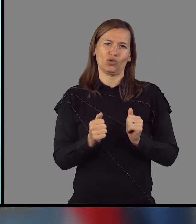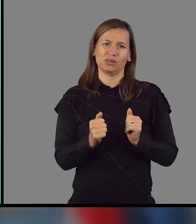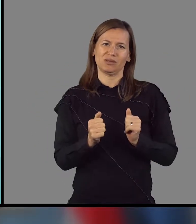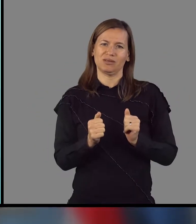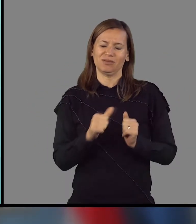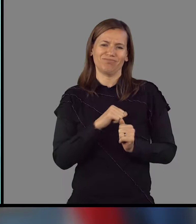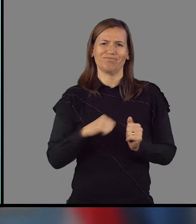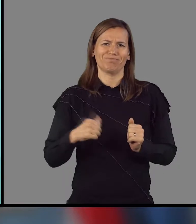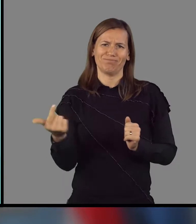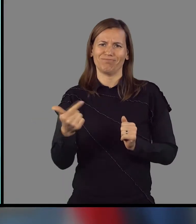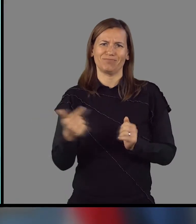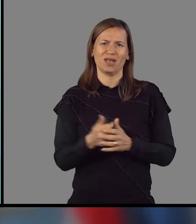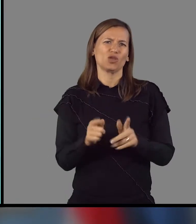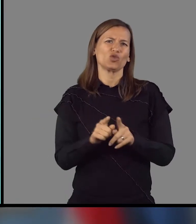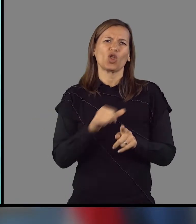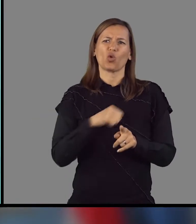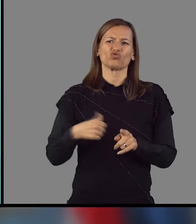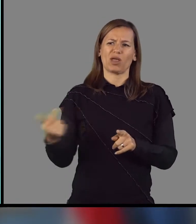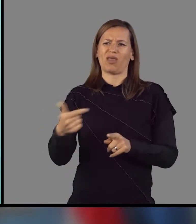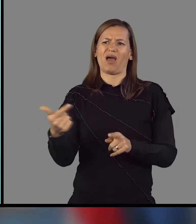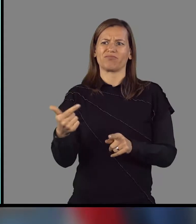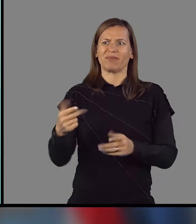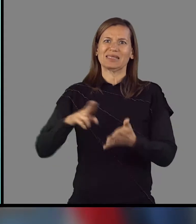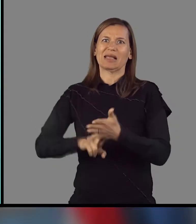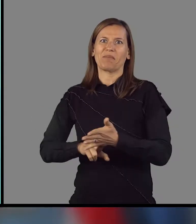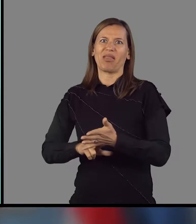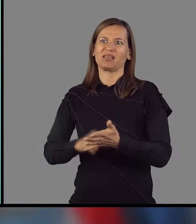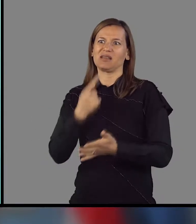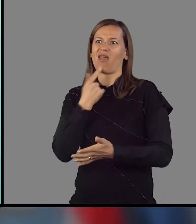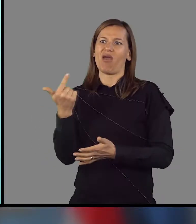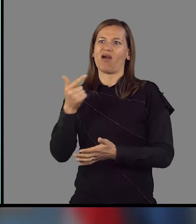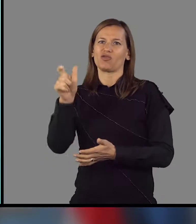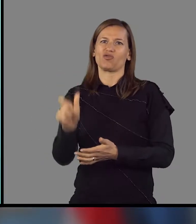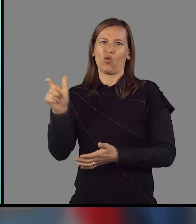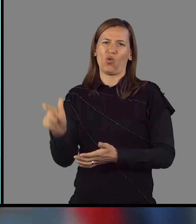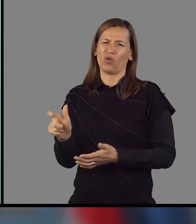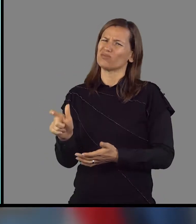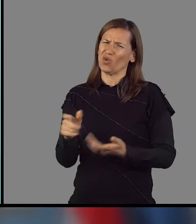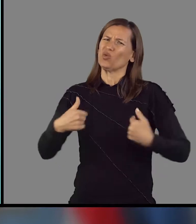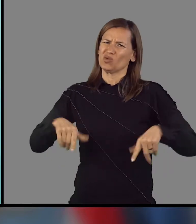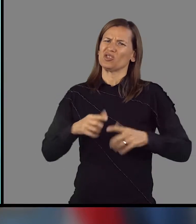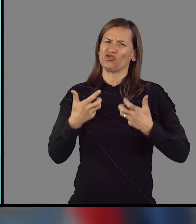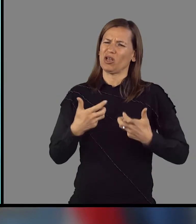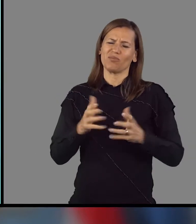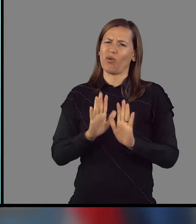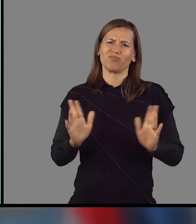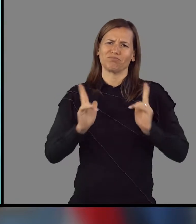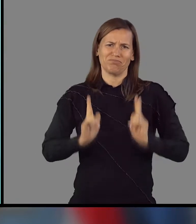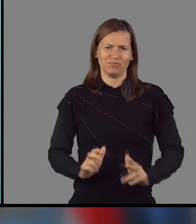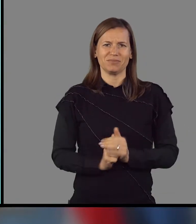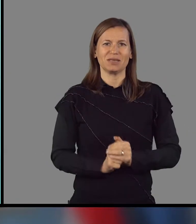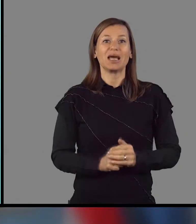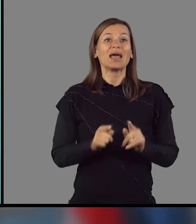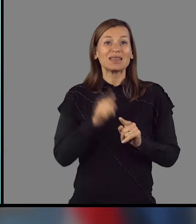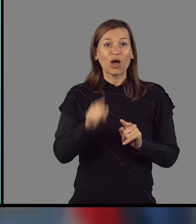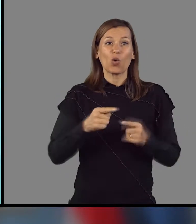tega, da ne bi bila stigmatizirana, kar si pravzaprav želimo tudi mi vsi. S tem smo zdaj zgodbo z našimi potniki,